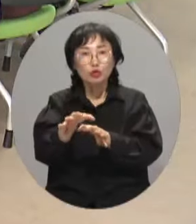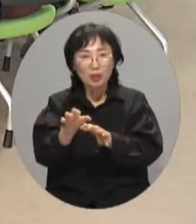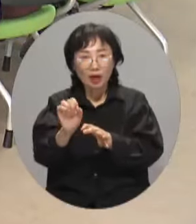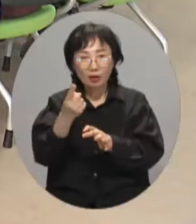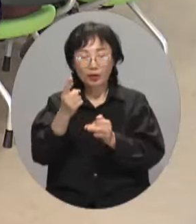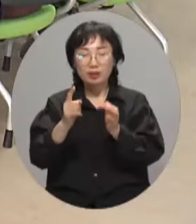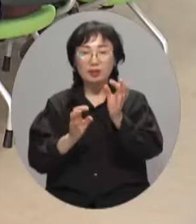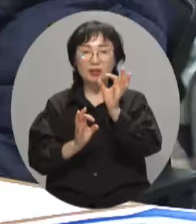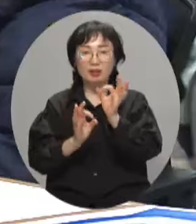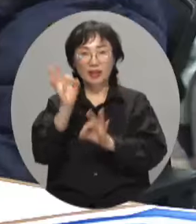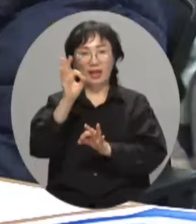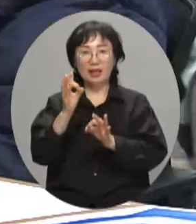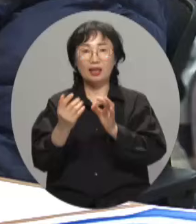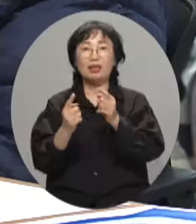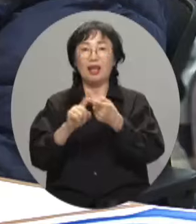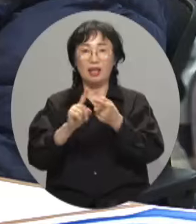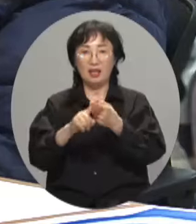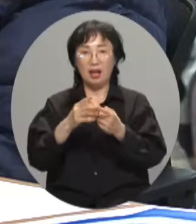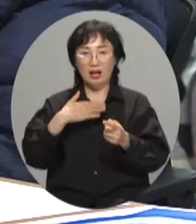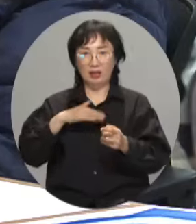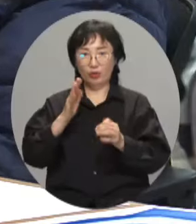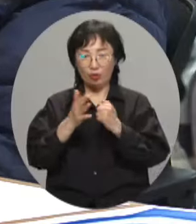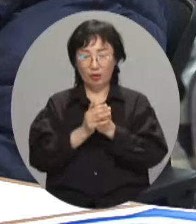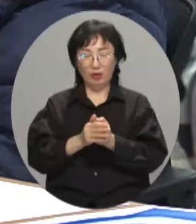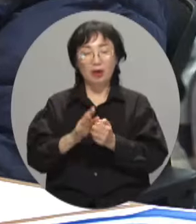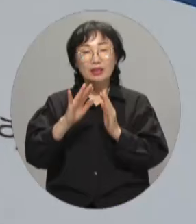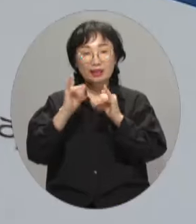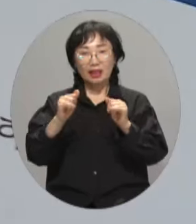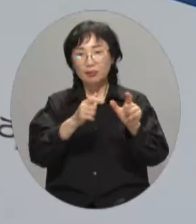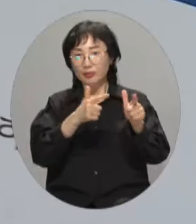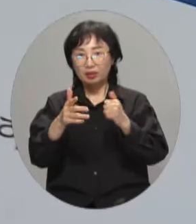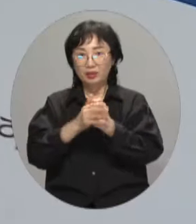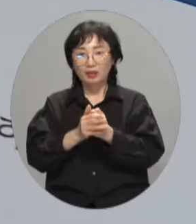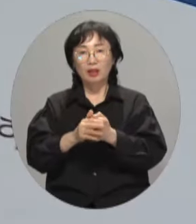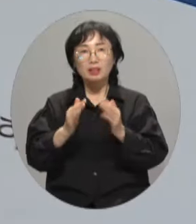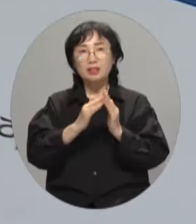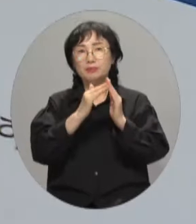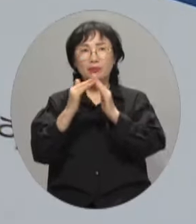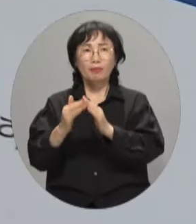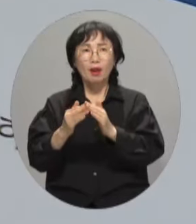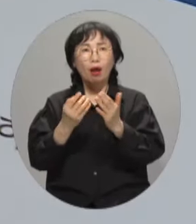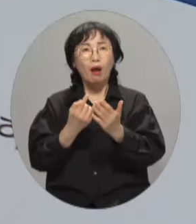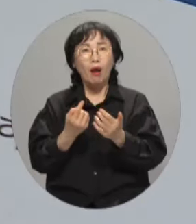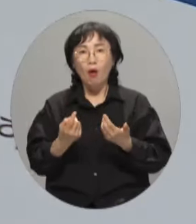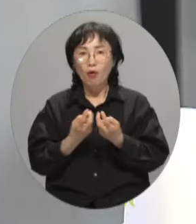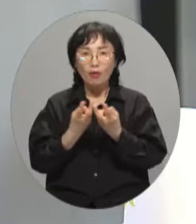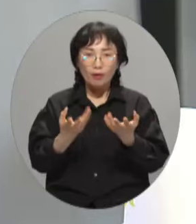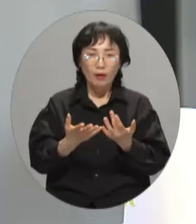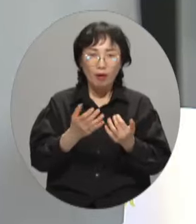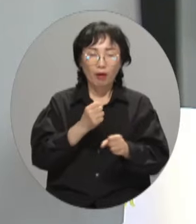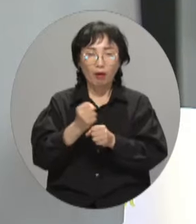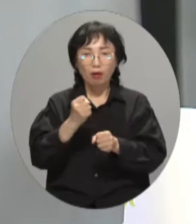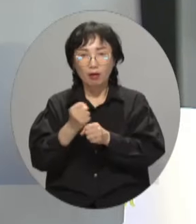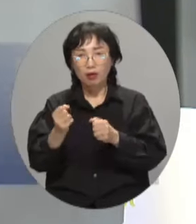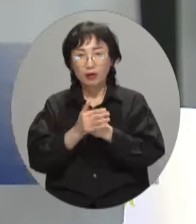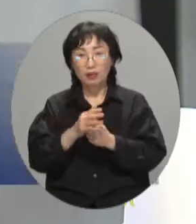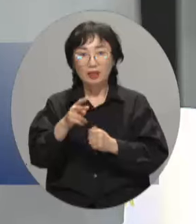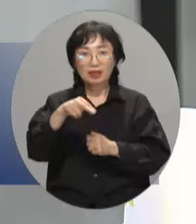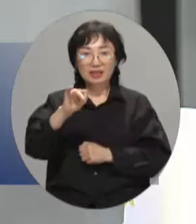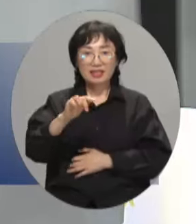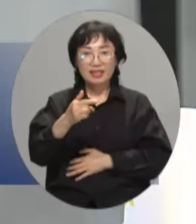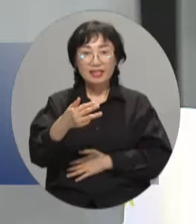하루아침에 120여 세대가 거리에 나앉을 처지가 되다 보니 입주민들의 호소는 계속됐습니다. 서민들이 신탁